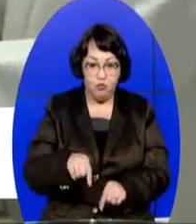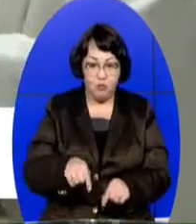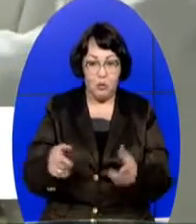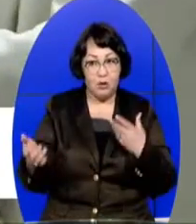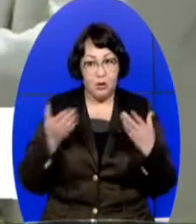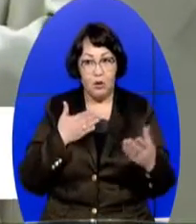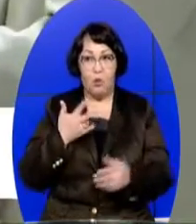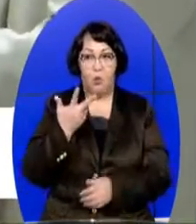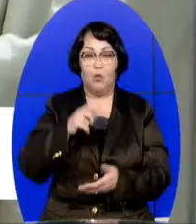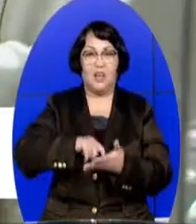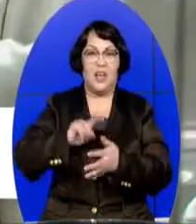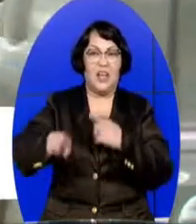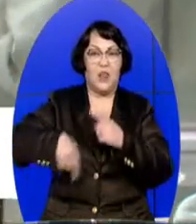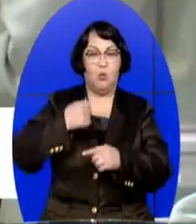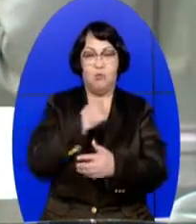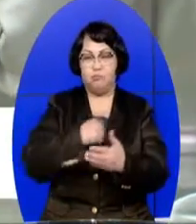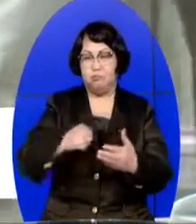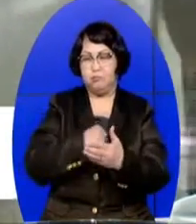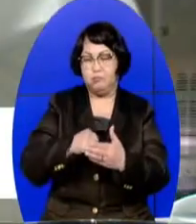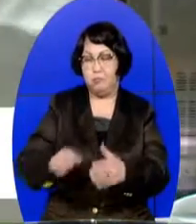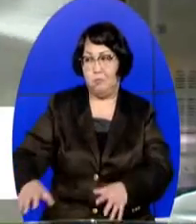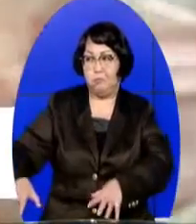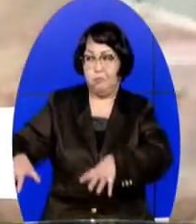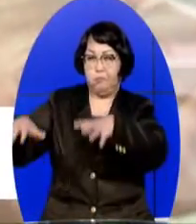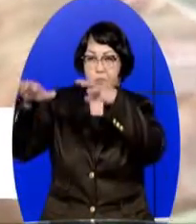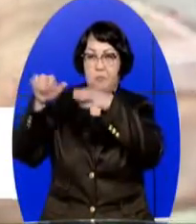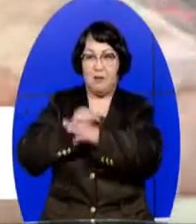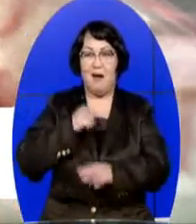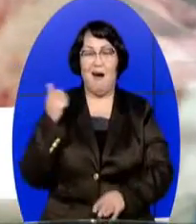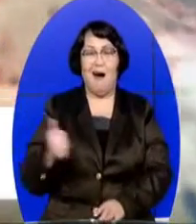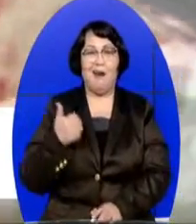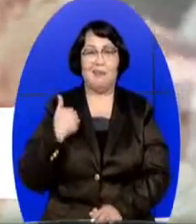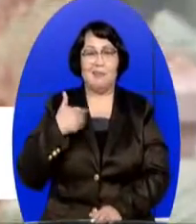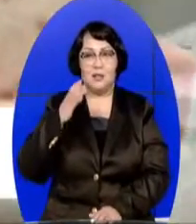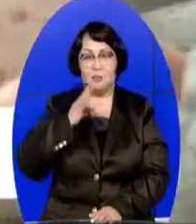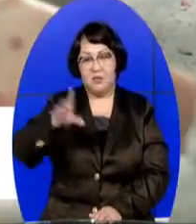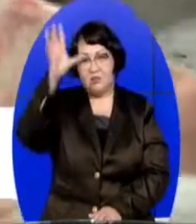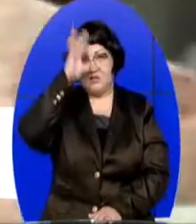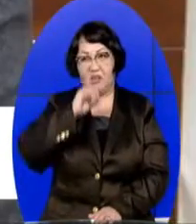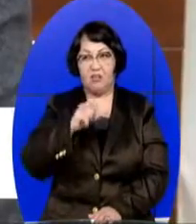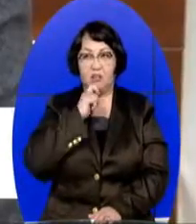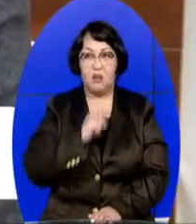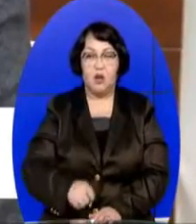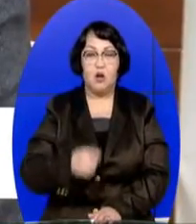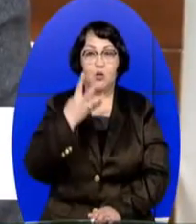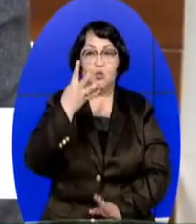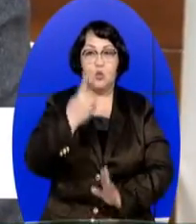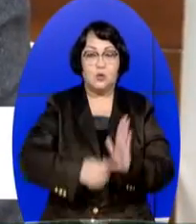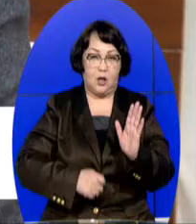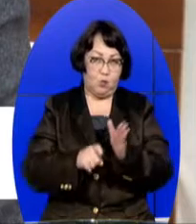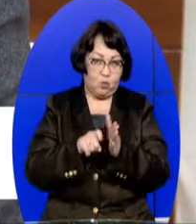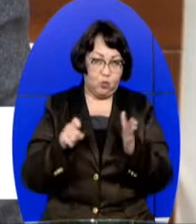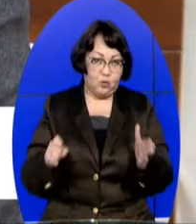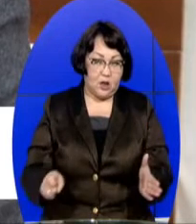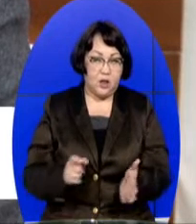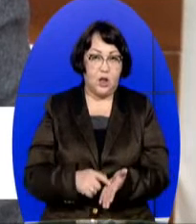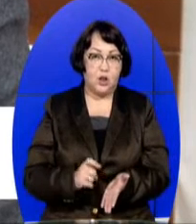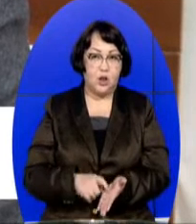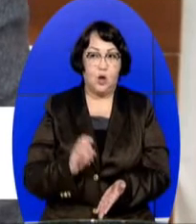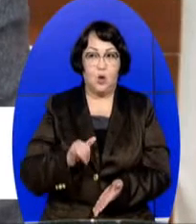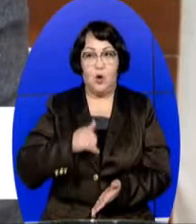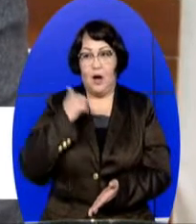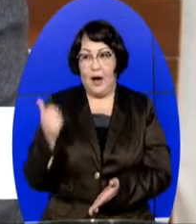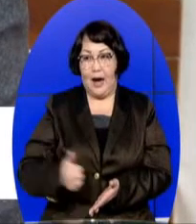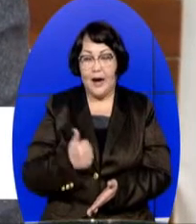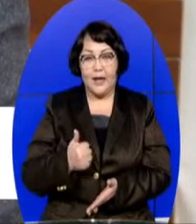мах нөөцлсөн, нөөц хангалттай байгаа гэдгийг салбарын сайд хэлж байна. Бид 4 сарын хугацаанд өөрийнхөө хэрэгцээг одоо хангана гэж тооцох